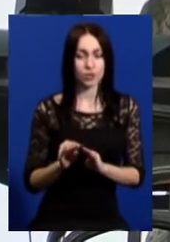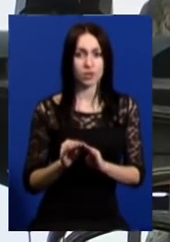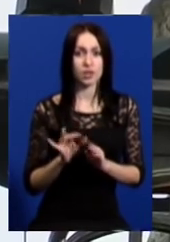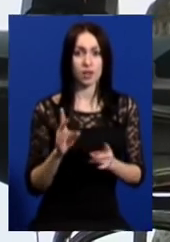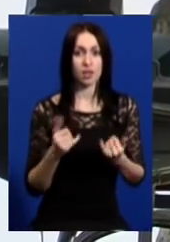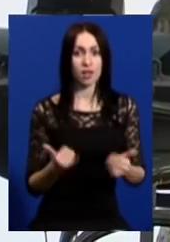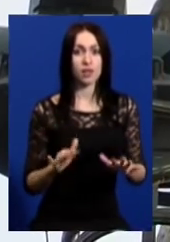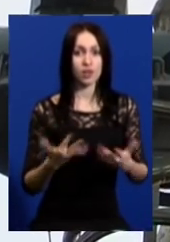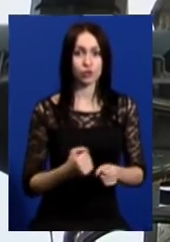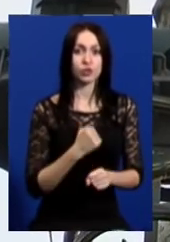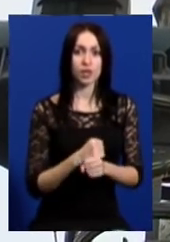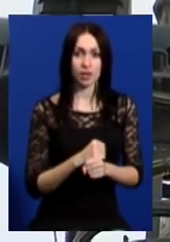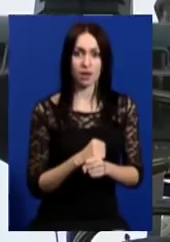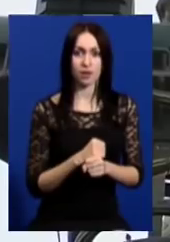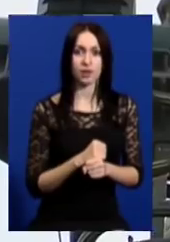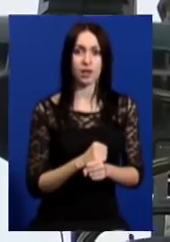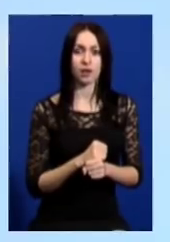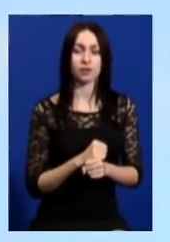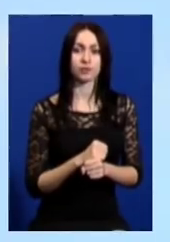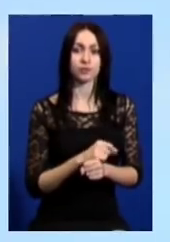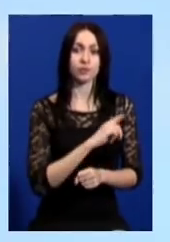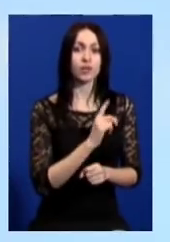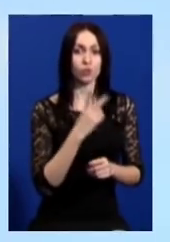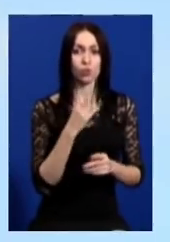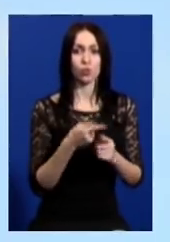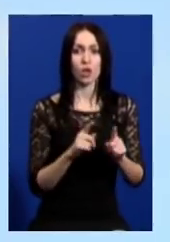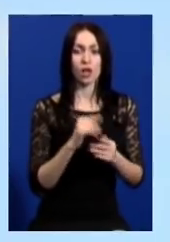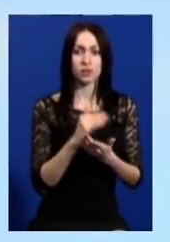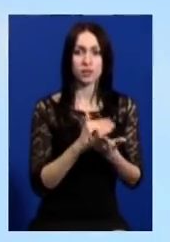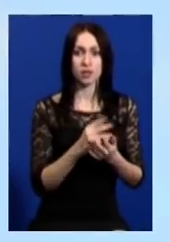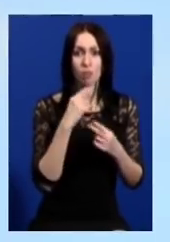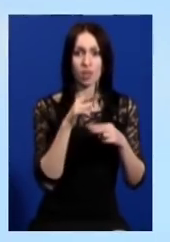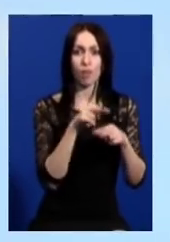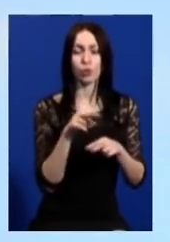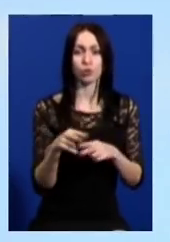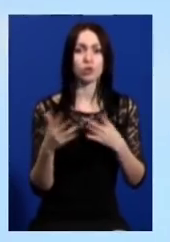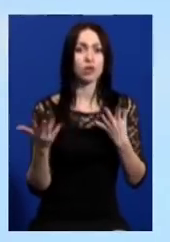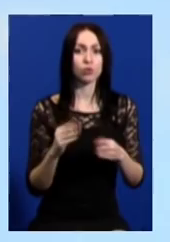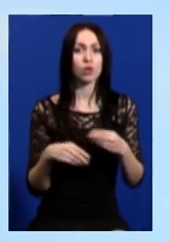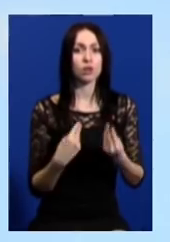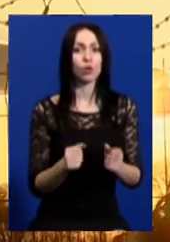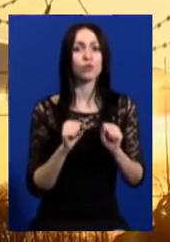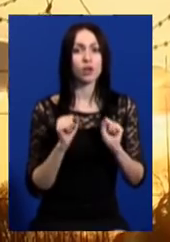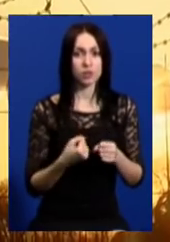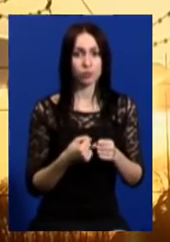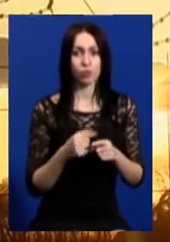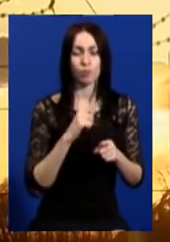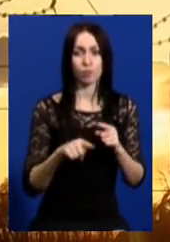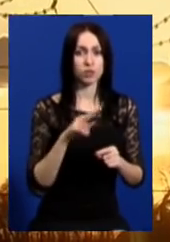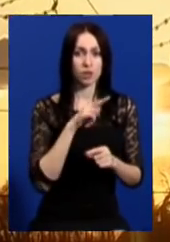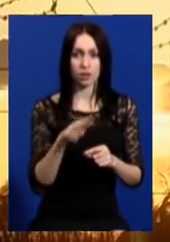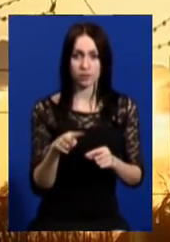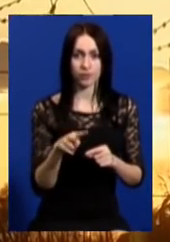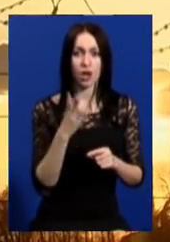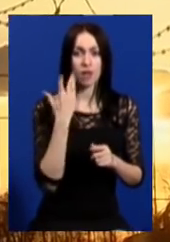даний час створена суцільна система така спостереження, яка надає можливість зреагувати завчасно,